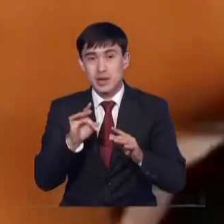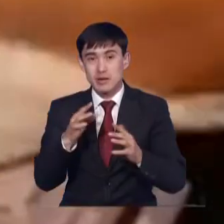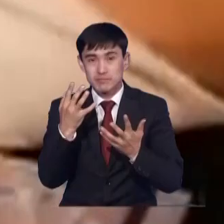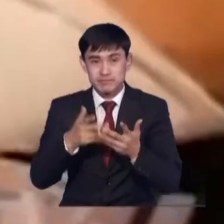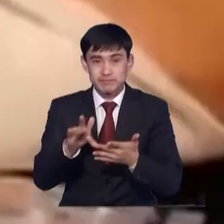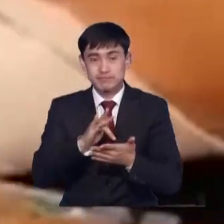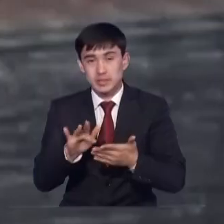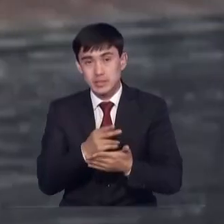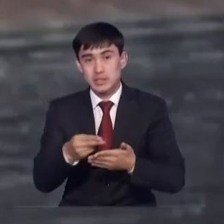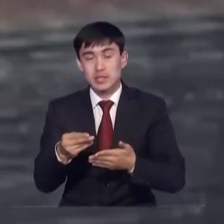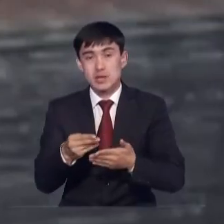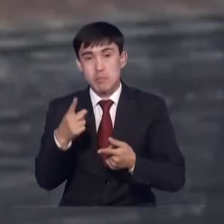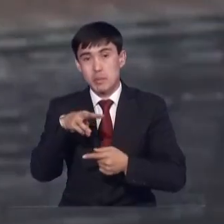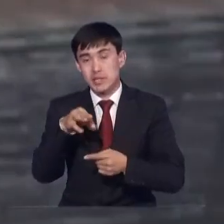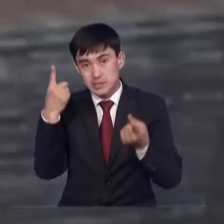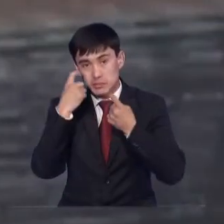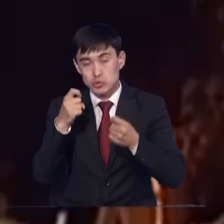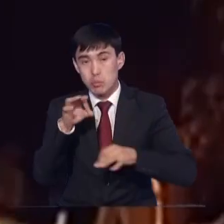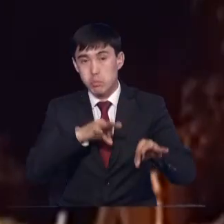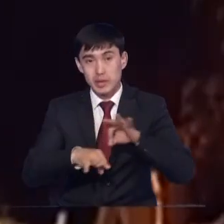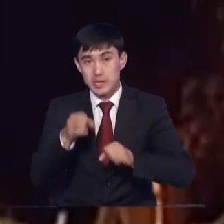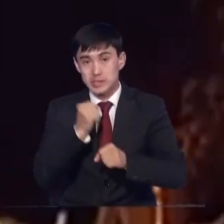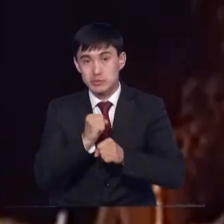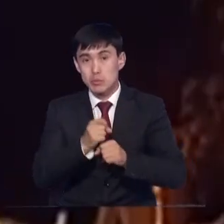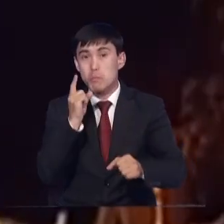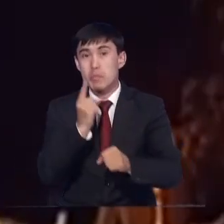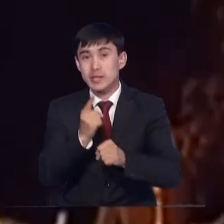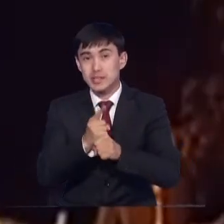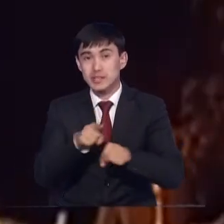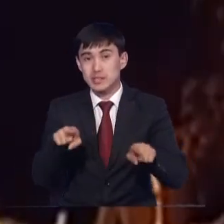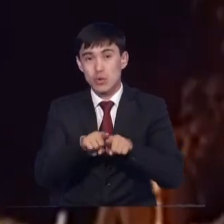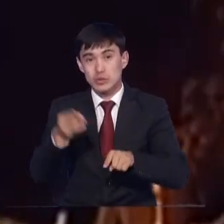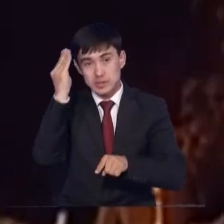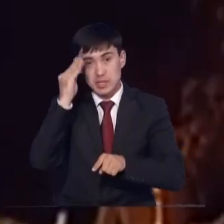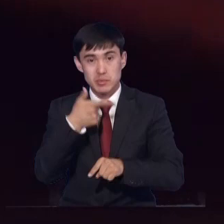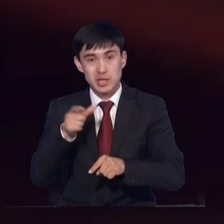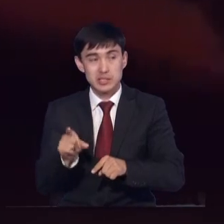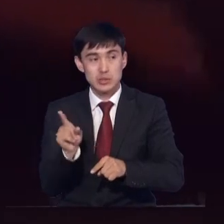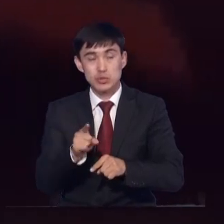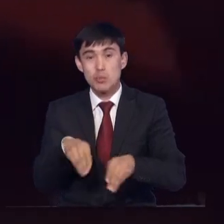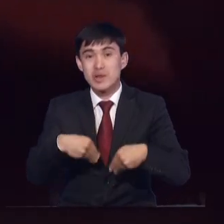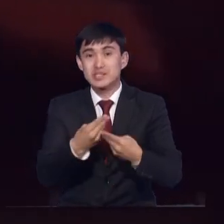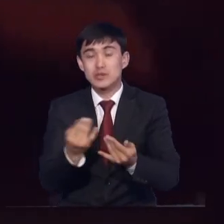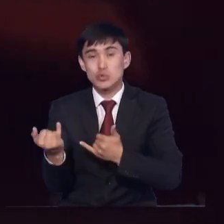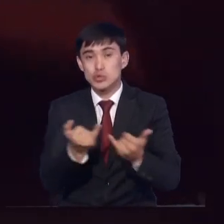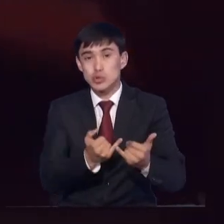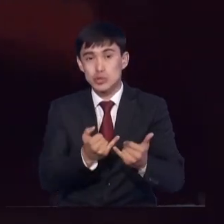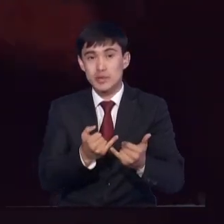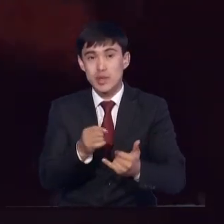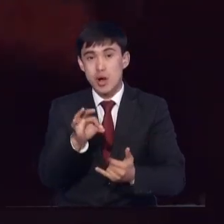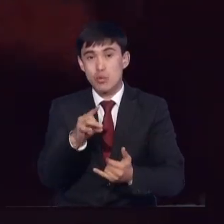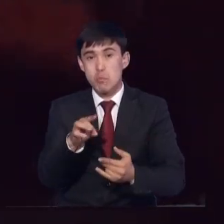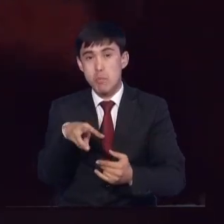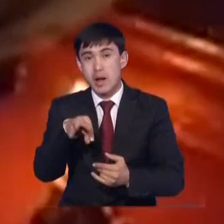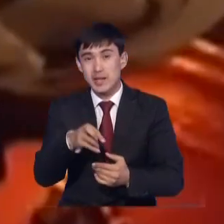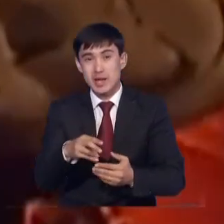Марлен мамад Алиев сообщил что проект разработан чтобы прекратить манипулировать сознанием граждан теми кто предоставляет услуги в сфере оккультной